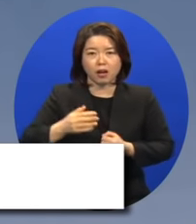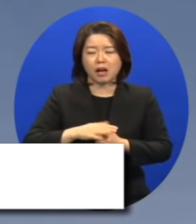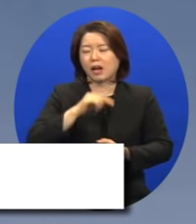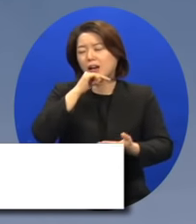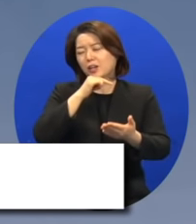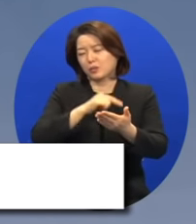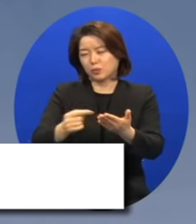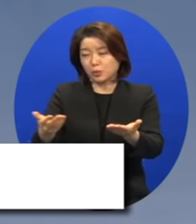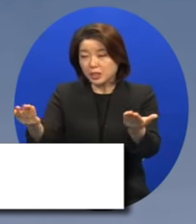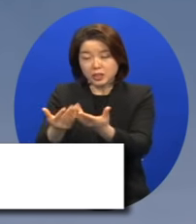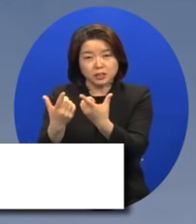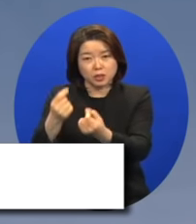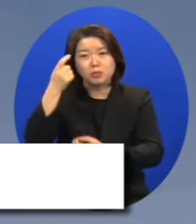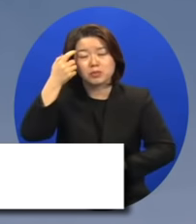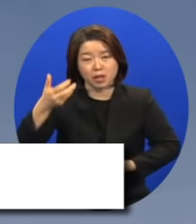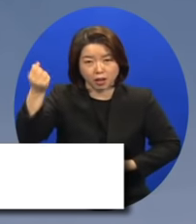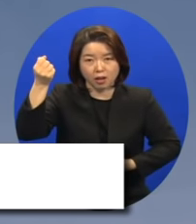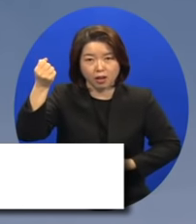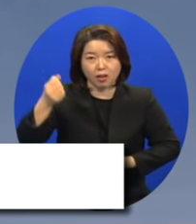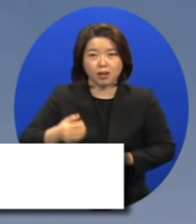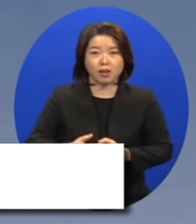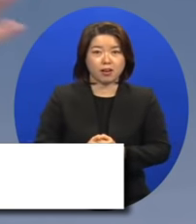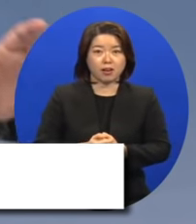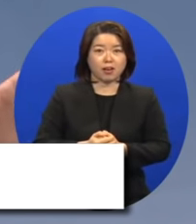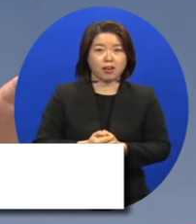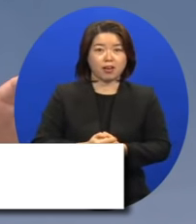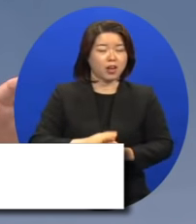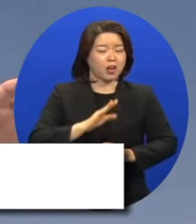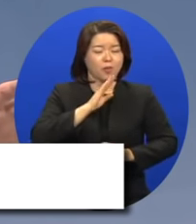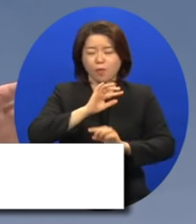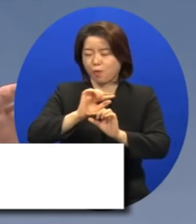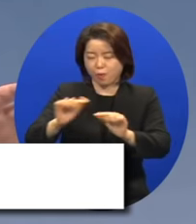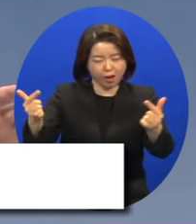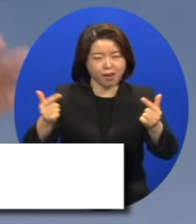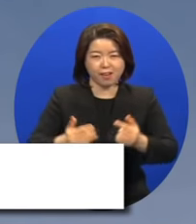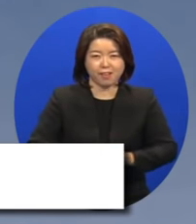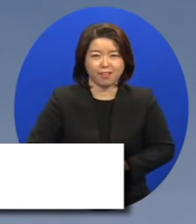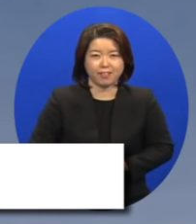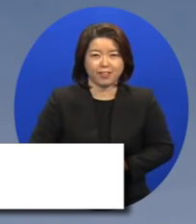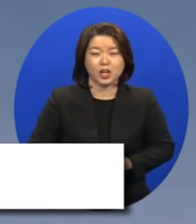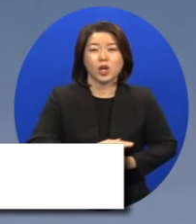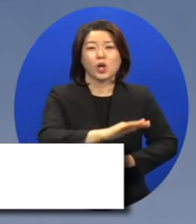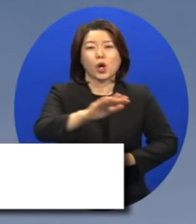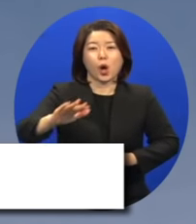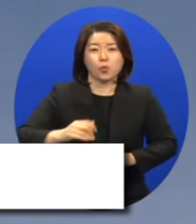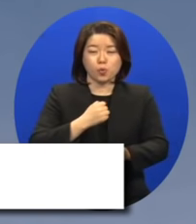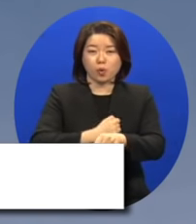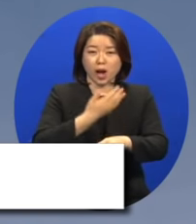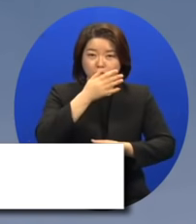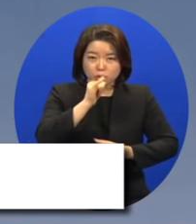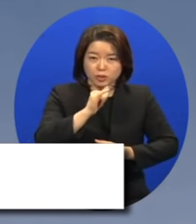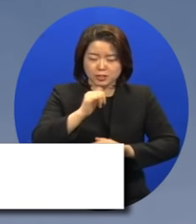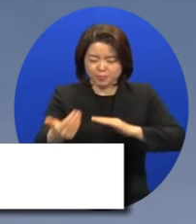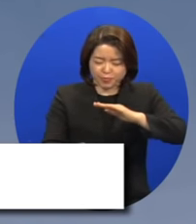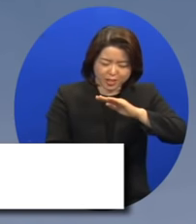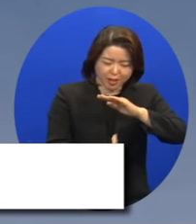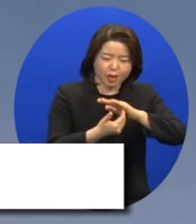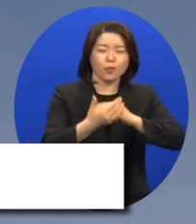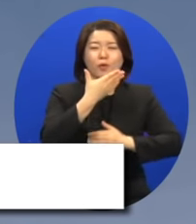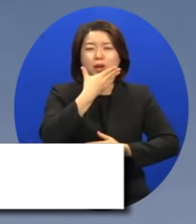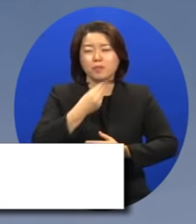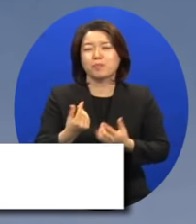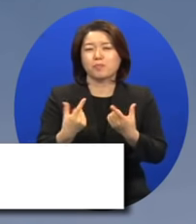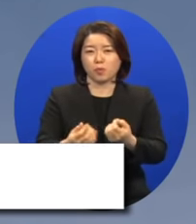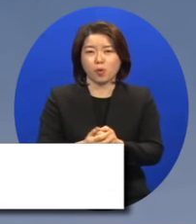을초래하는것이라고생각합니다 .그건전혀사실이아닙니다. 이는우리가받을수있는가장큰축복